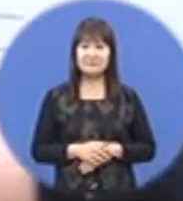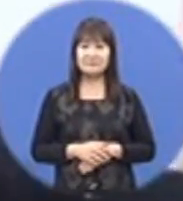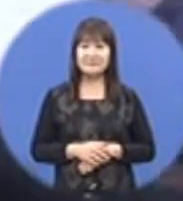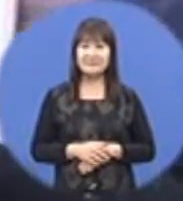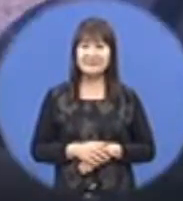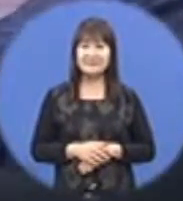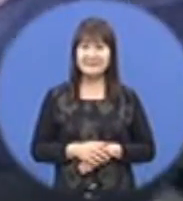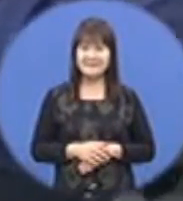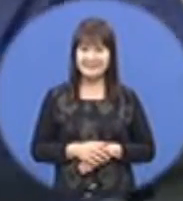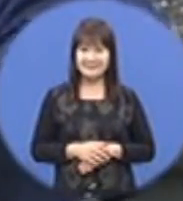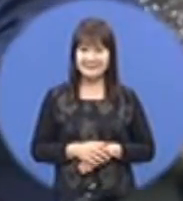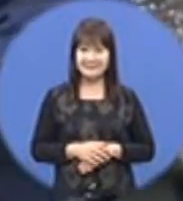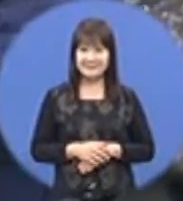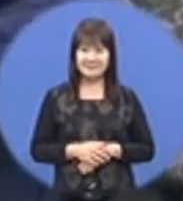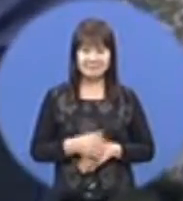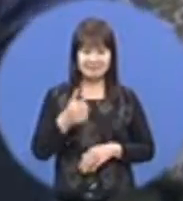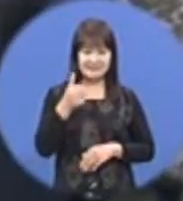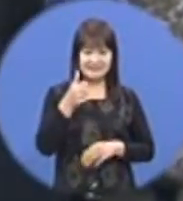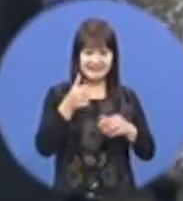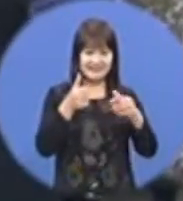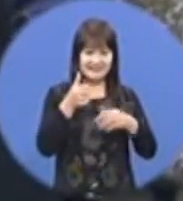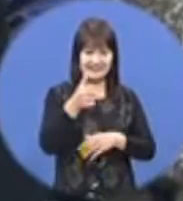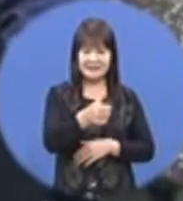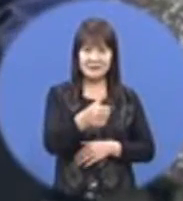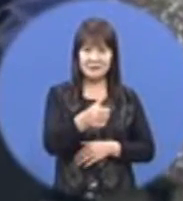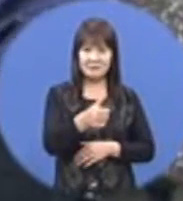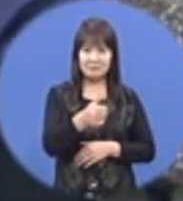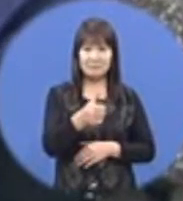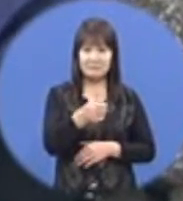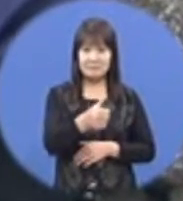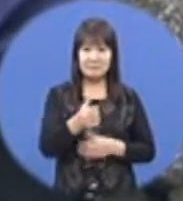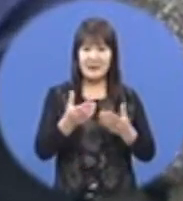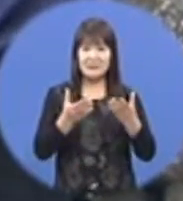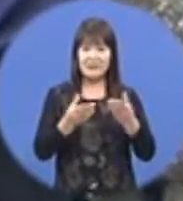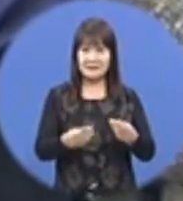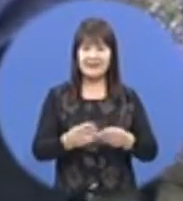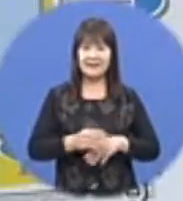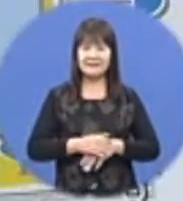取られずにちゃんとシールゲットしました。